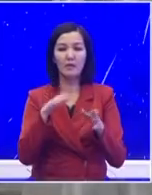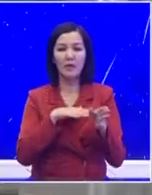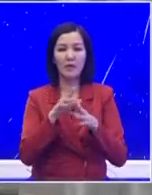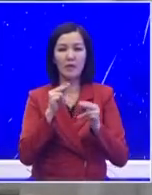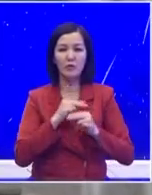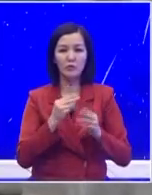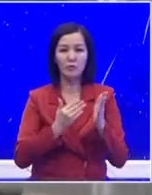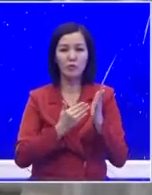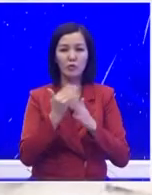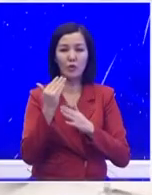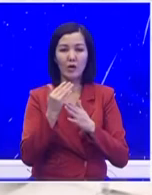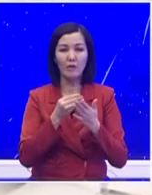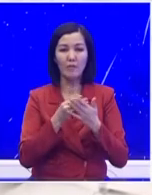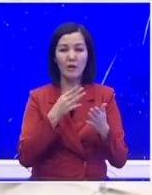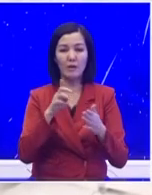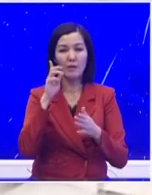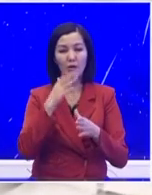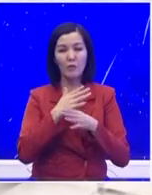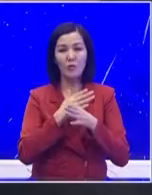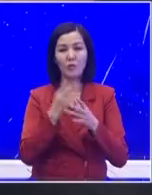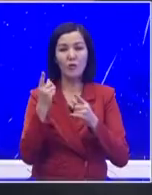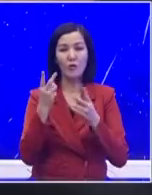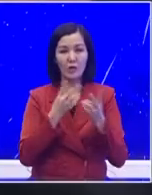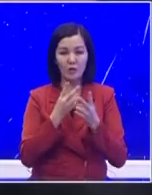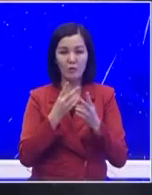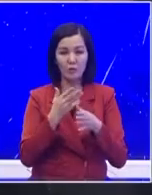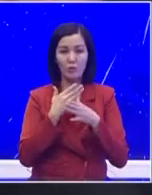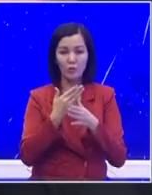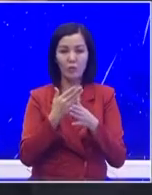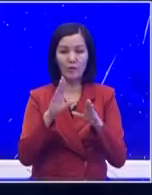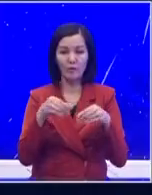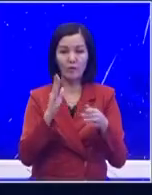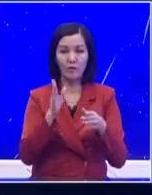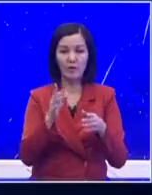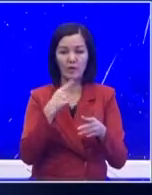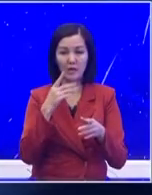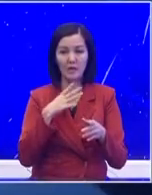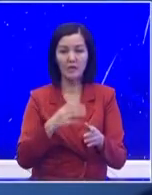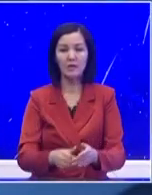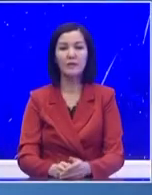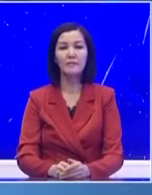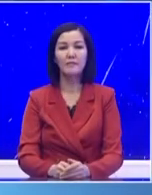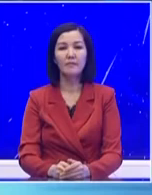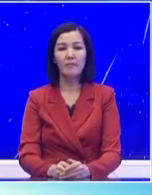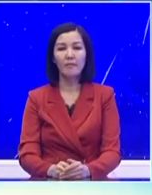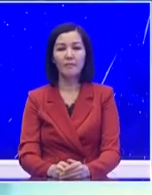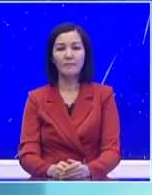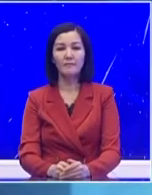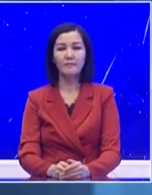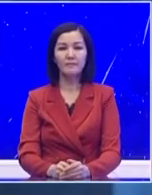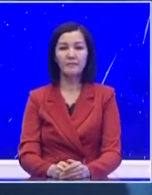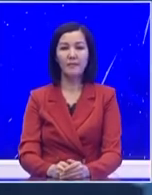жоғары бағалап, мемлекеттік қолдау қажет болса, қарап қалмайтынын жеткізді. Құрманжан Қасымжанұлы, Аманжол